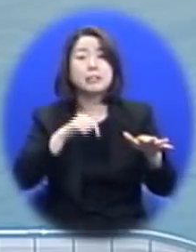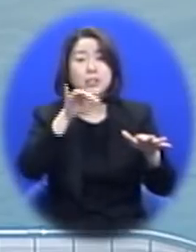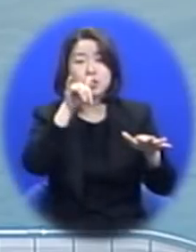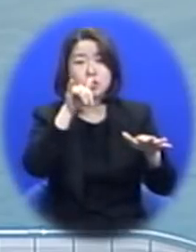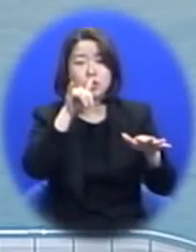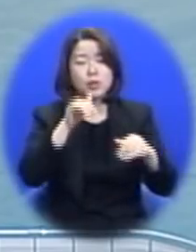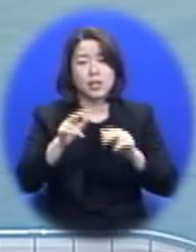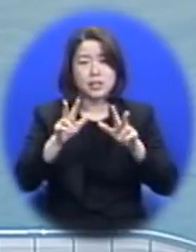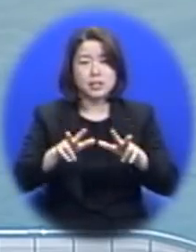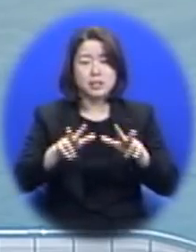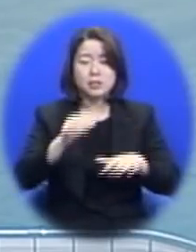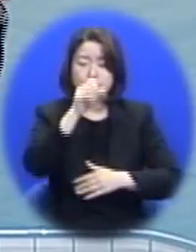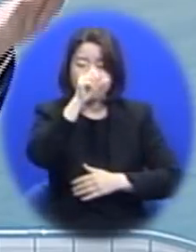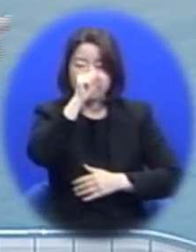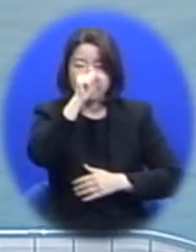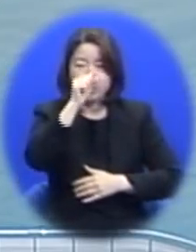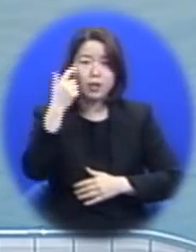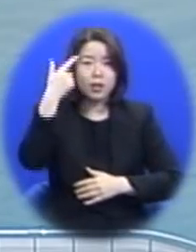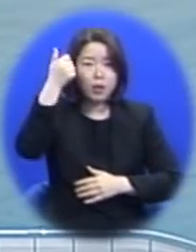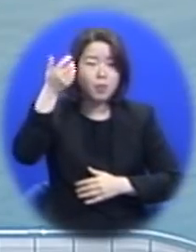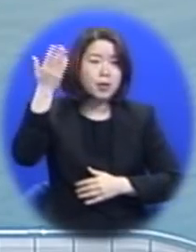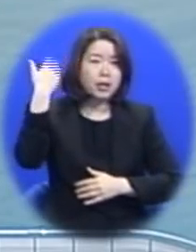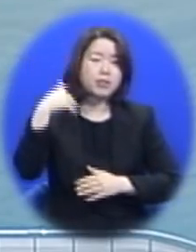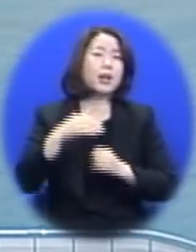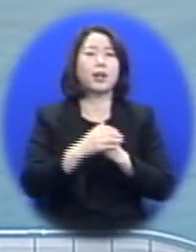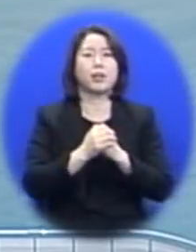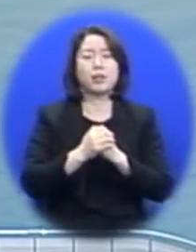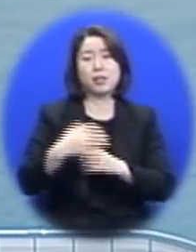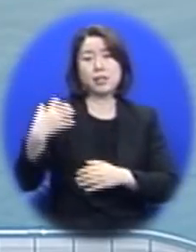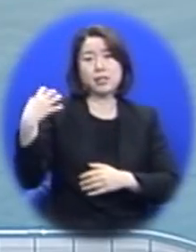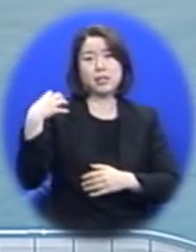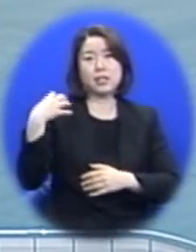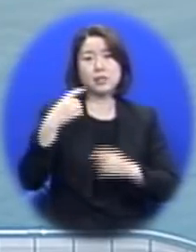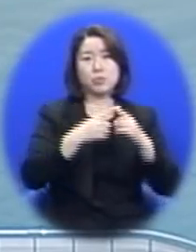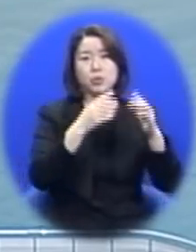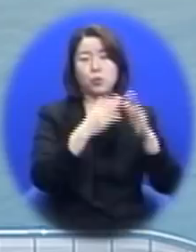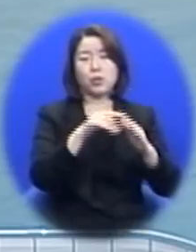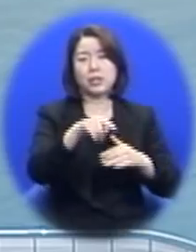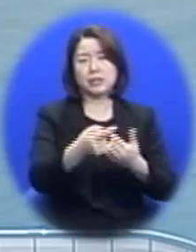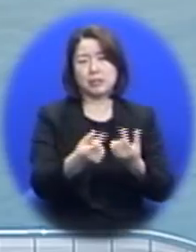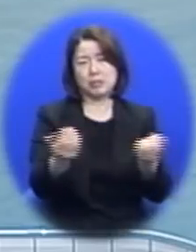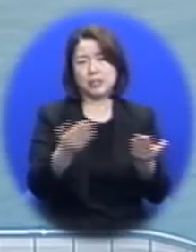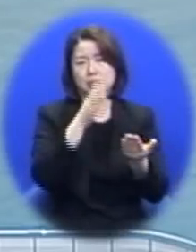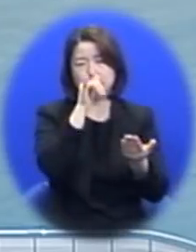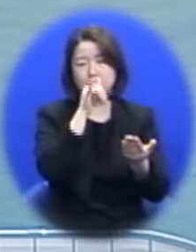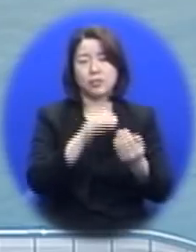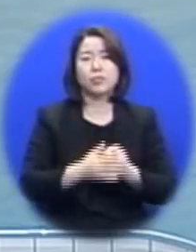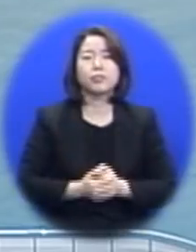지금 선한목재교회는 아니고 그 전에 제가 담임하던 교회에서 그런 일이 있었습니다.